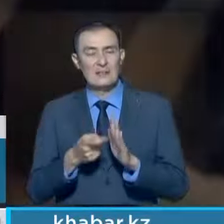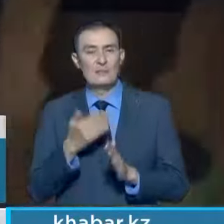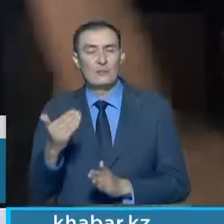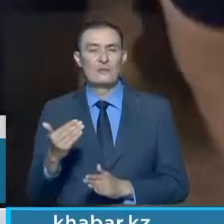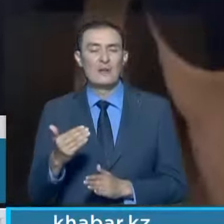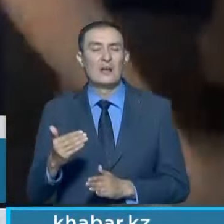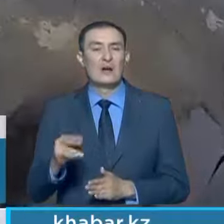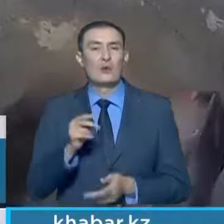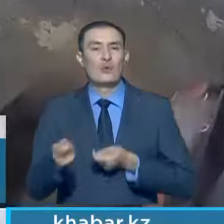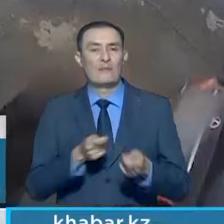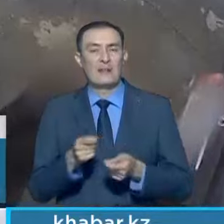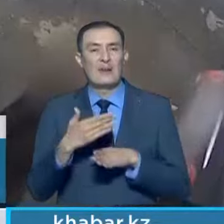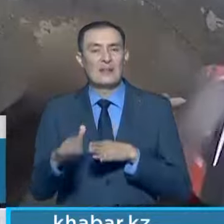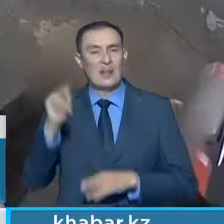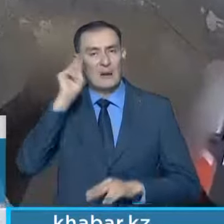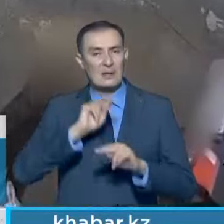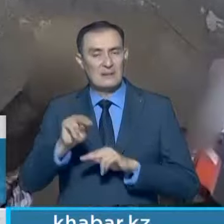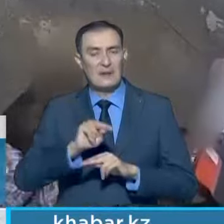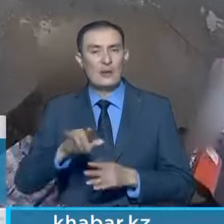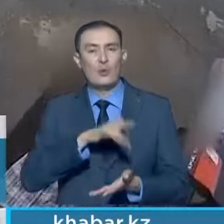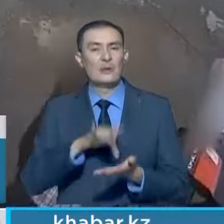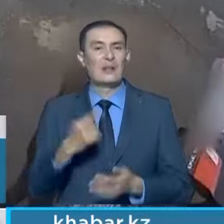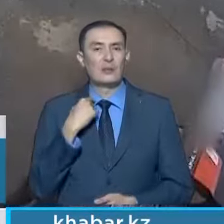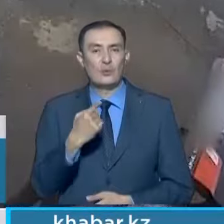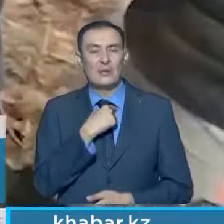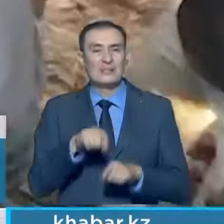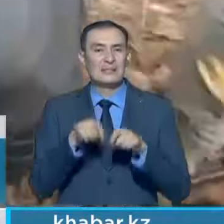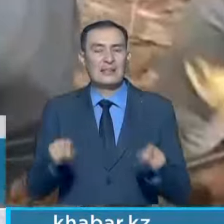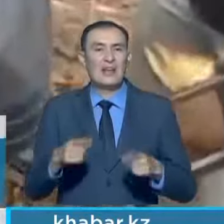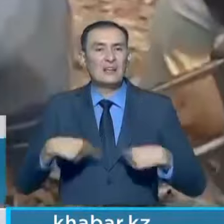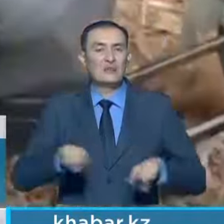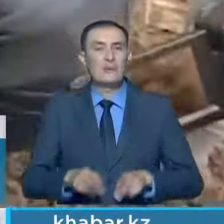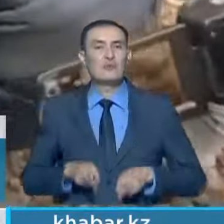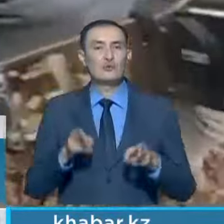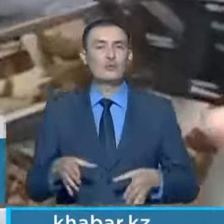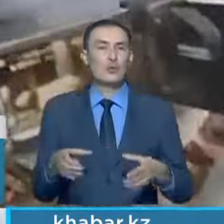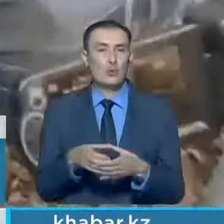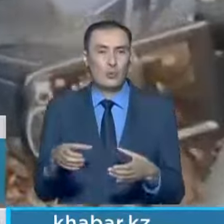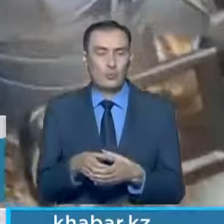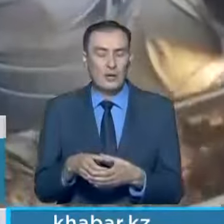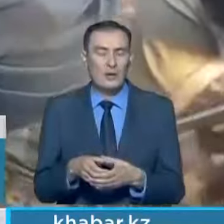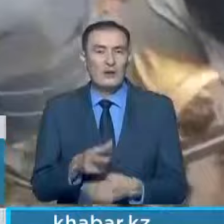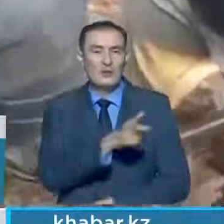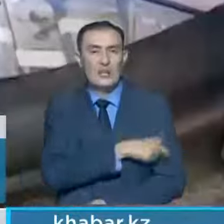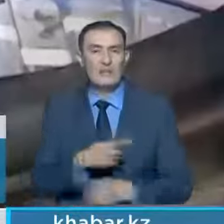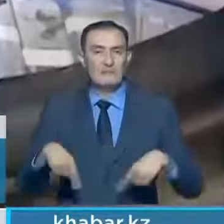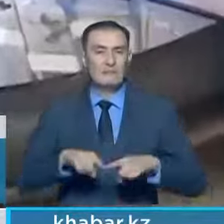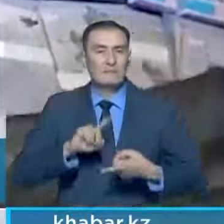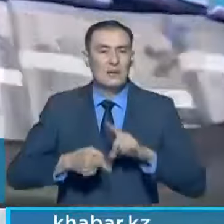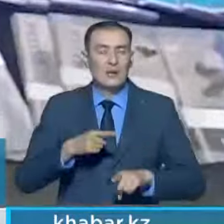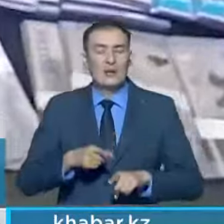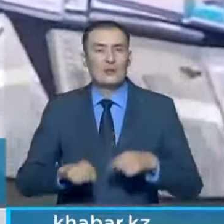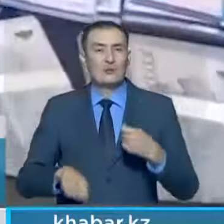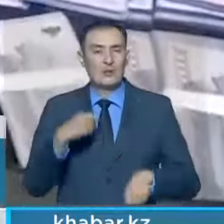отношении должностных лиц отдела образования Талдыкургана по факту создания организованной преступной группы. Ее члены занимались